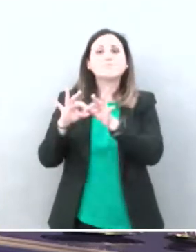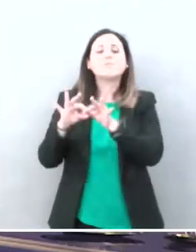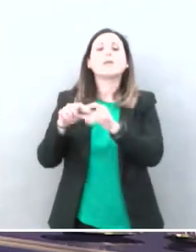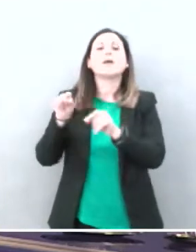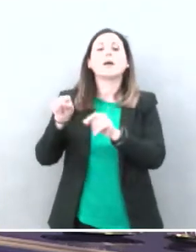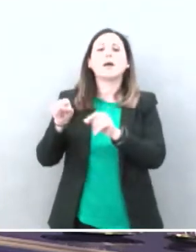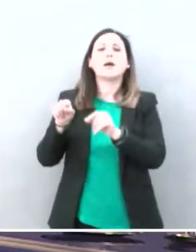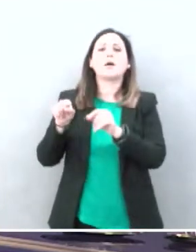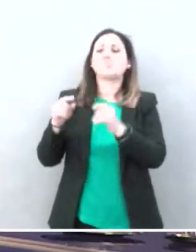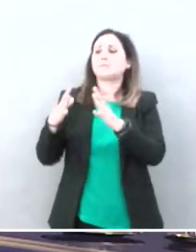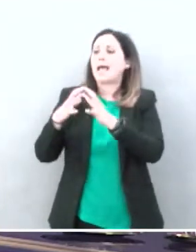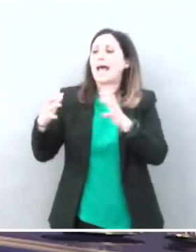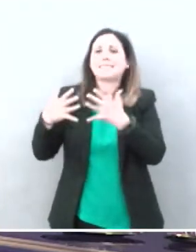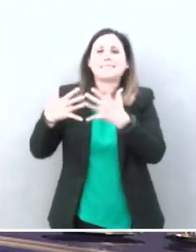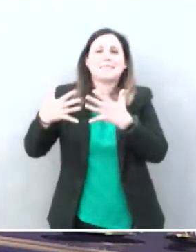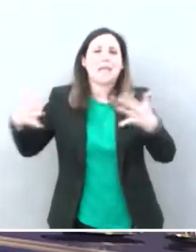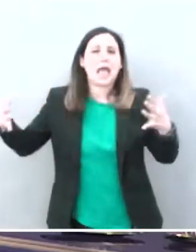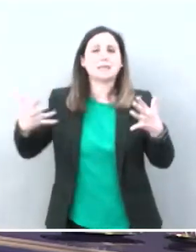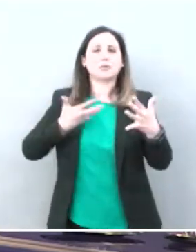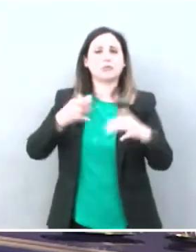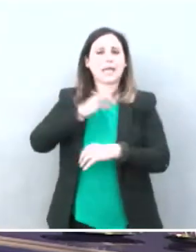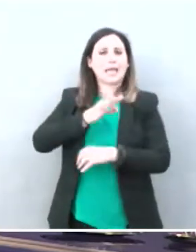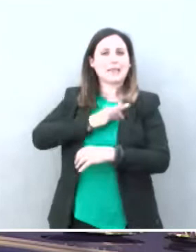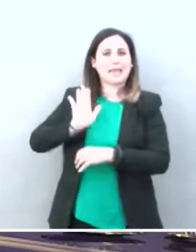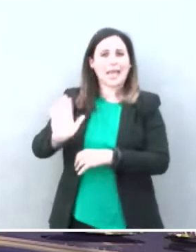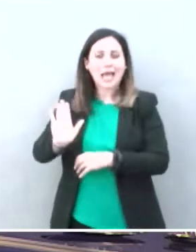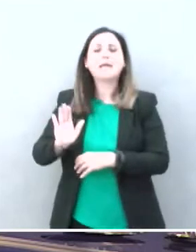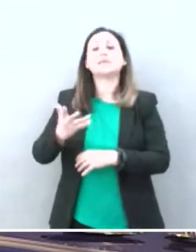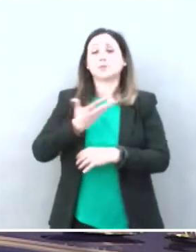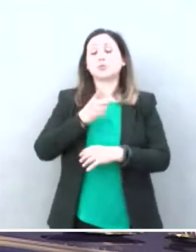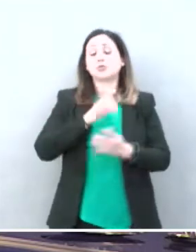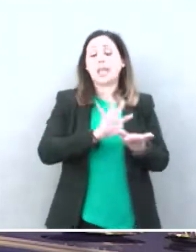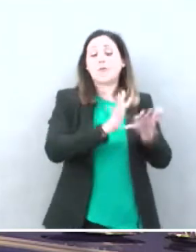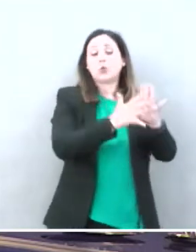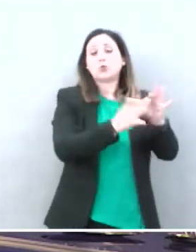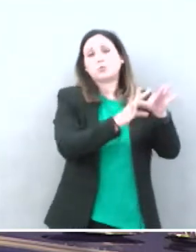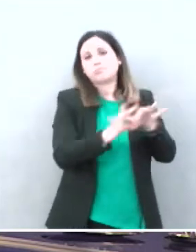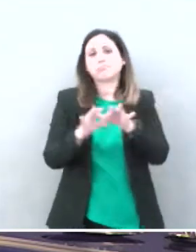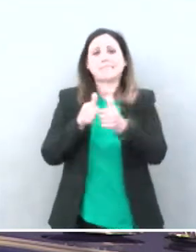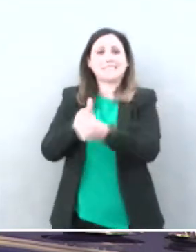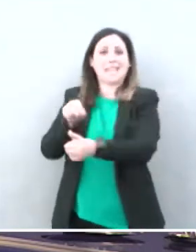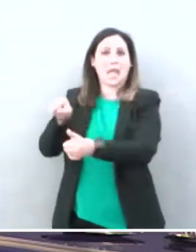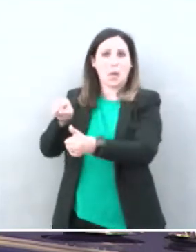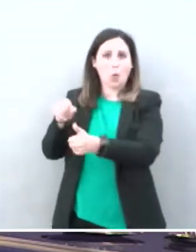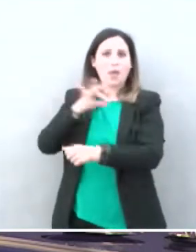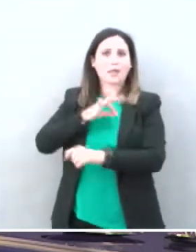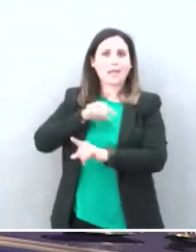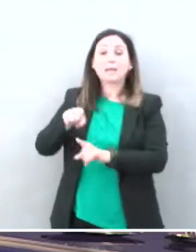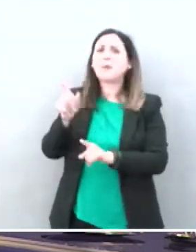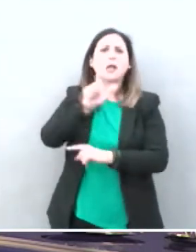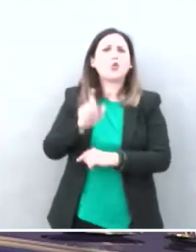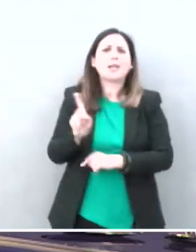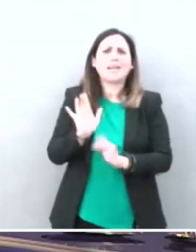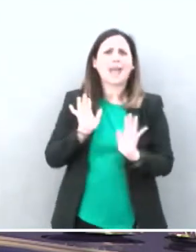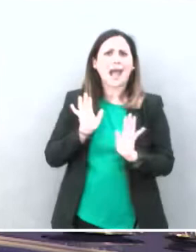grandi dimensioni e delle grandi multinazionali, ovviamente non italiane, e che non hanno interesse a difendere